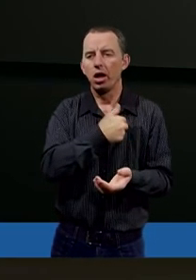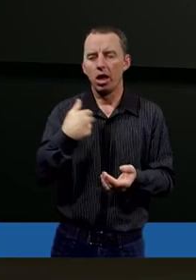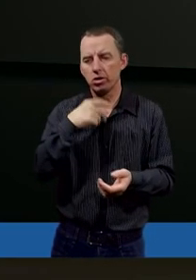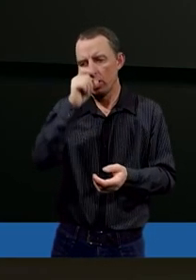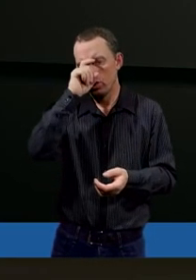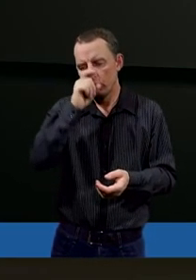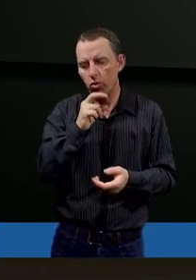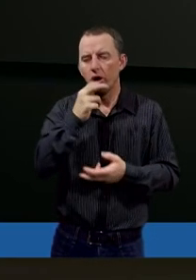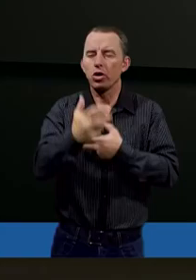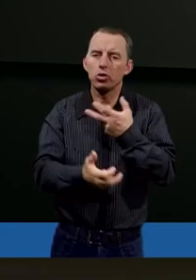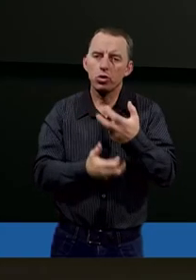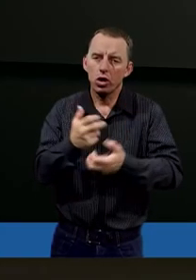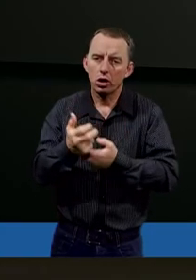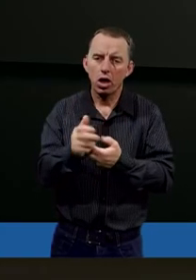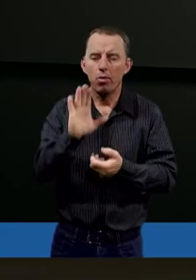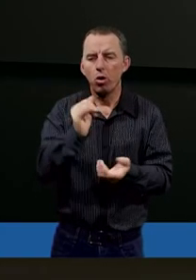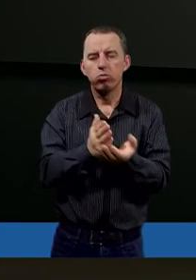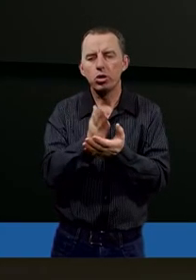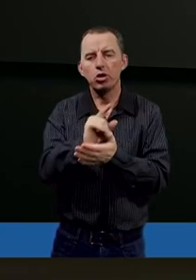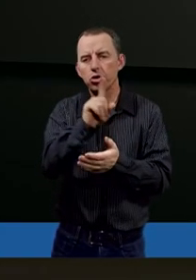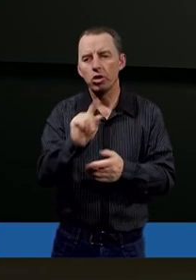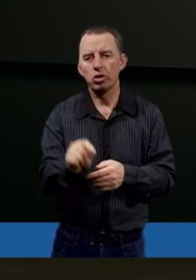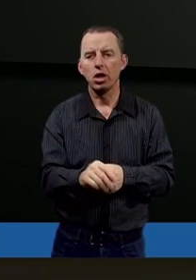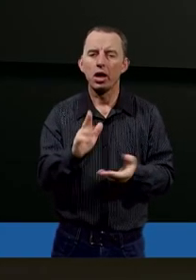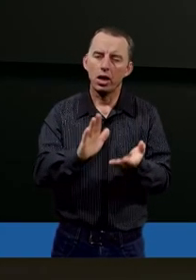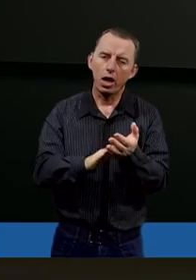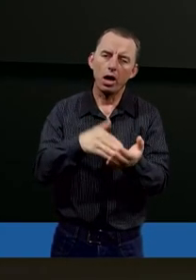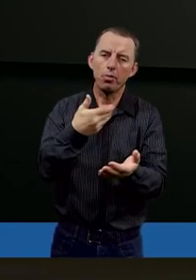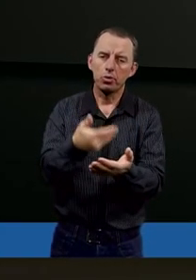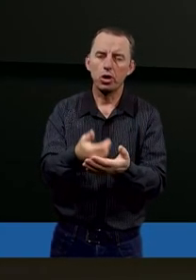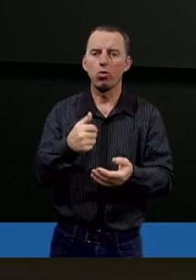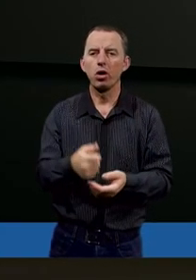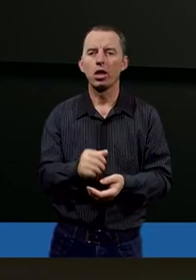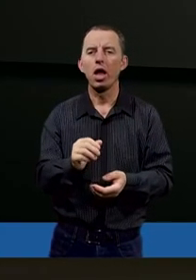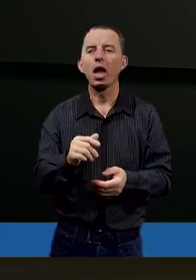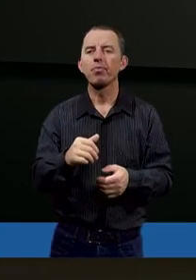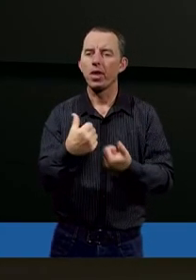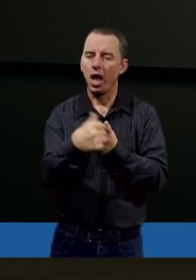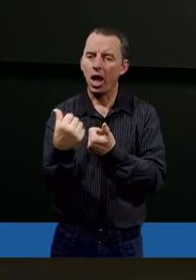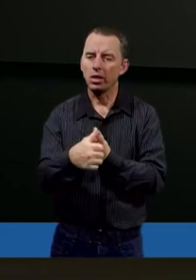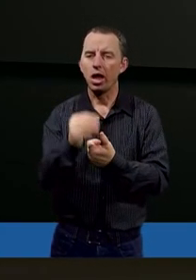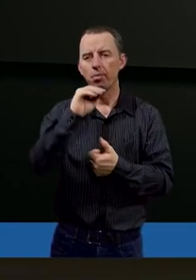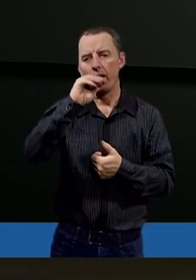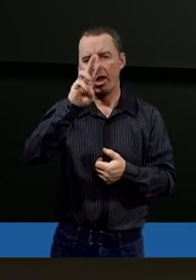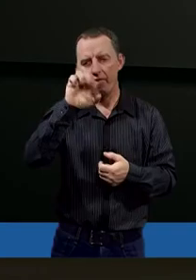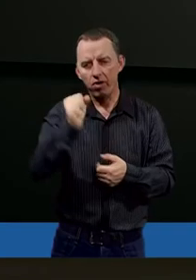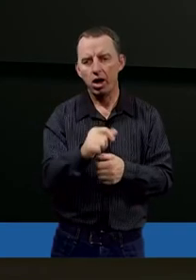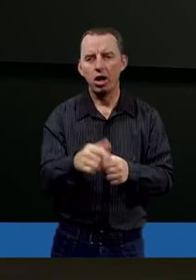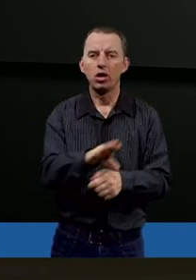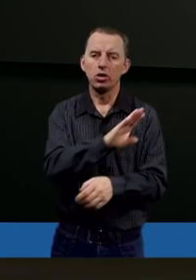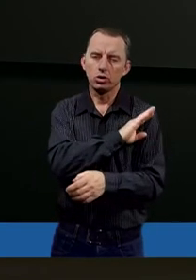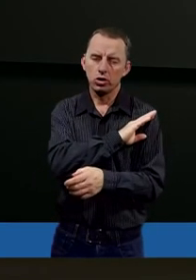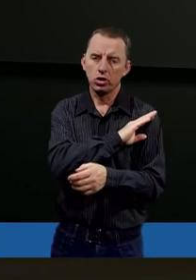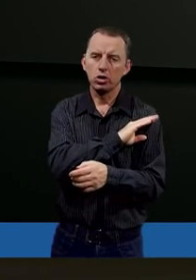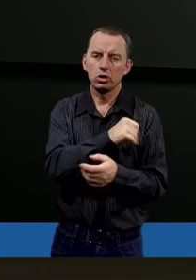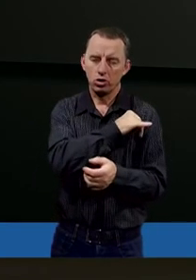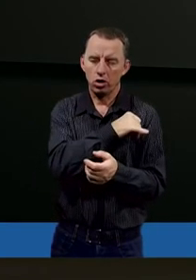czyny. Bo przecież na przykład, gdy Adam z Ewą zgrzeszyli, to Bóg wygnał ich z